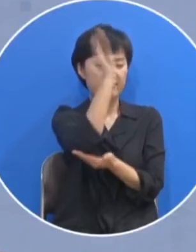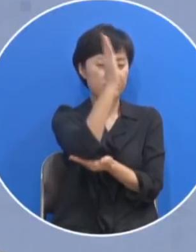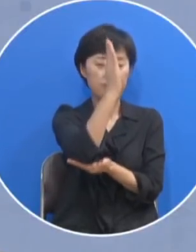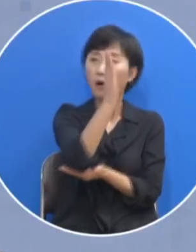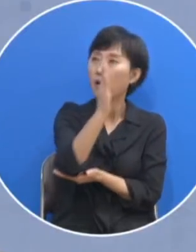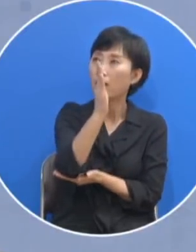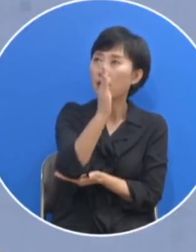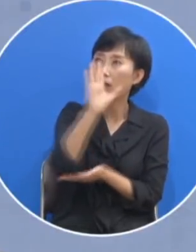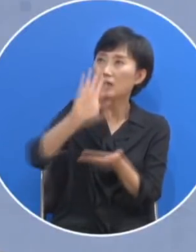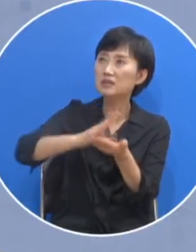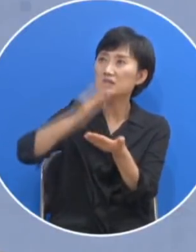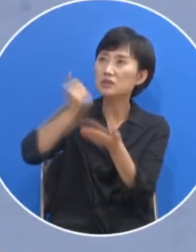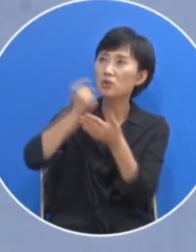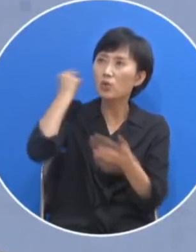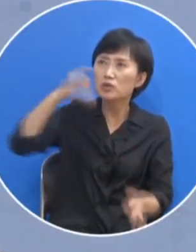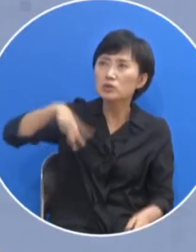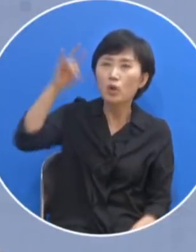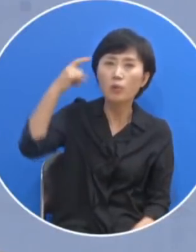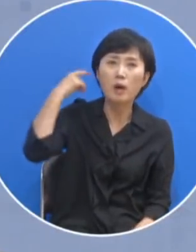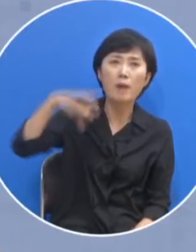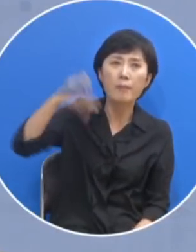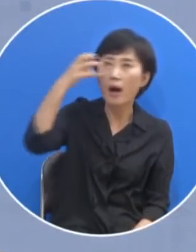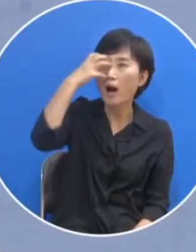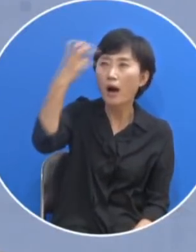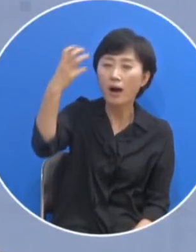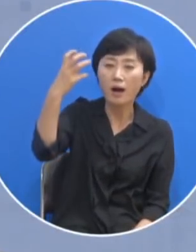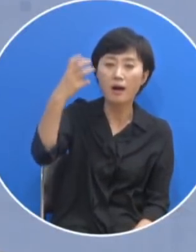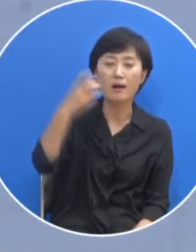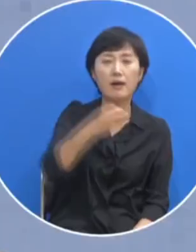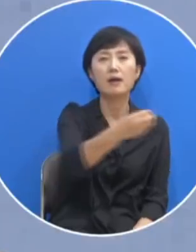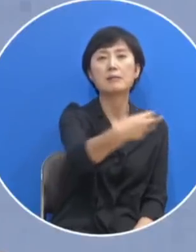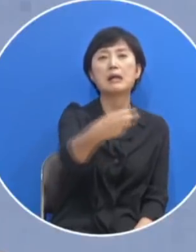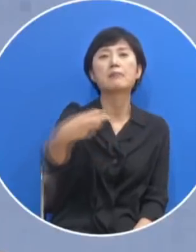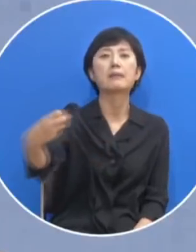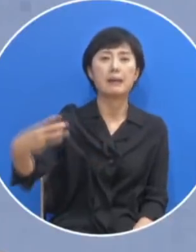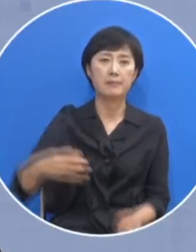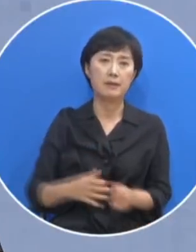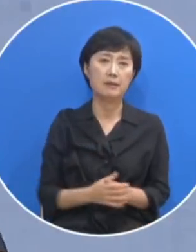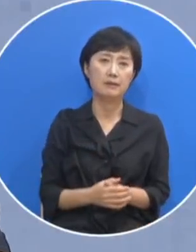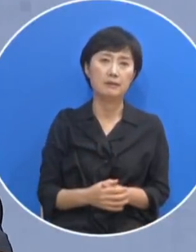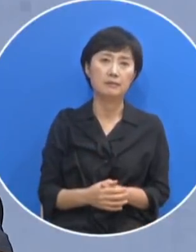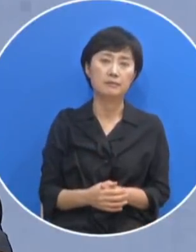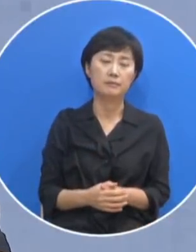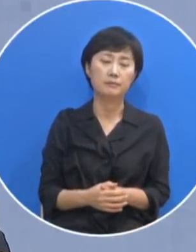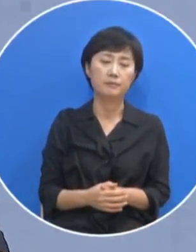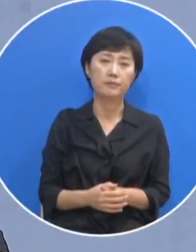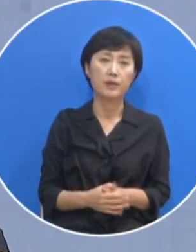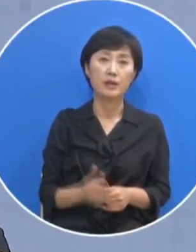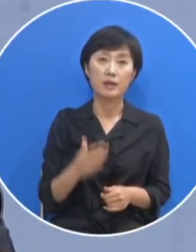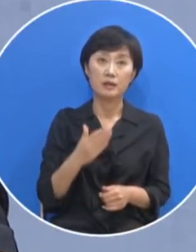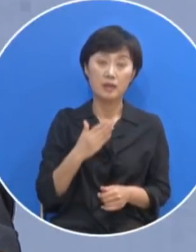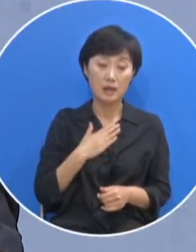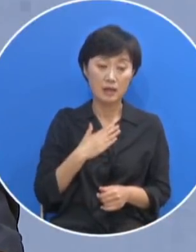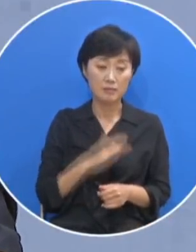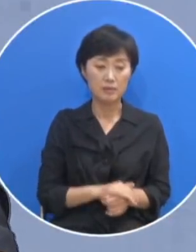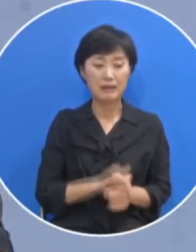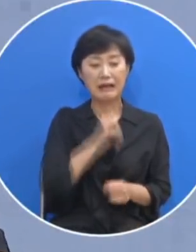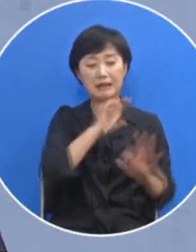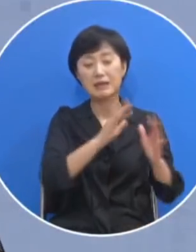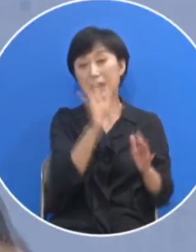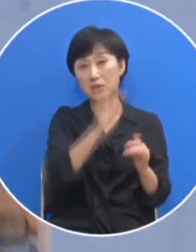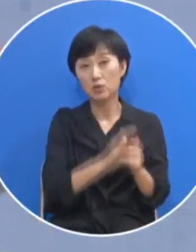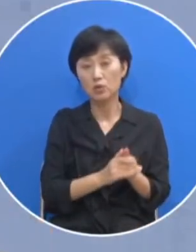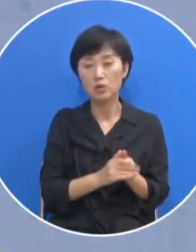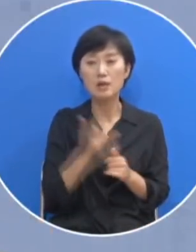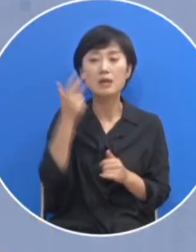싸이 왜 왜 내 키 세트 카이스트에서 팍스 세태가 잘리게 요한이 생각해 그것도 내가 뭐 이거 후진국 오토 개 사가 미국에서 3